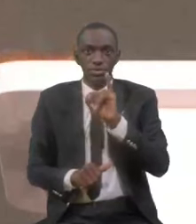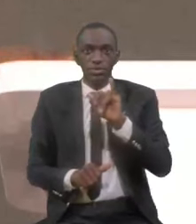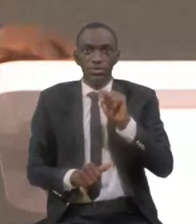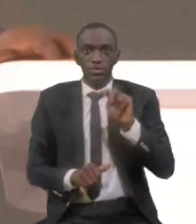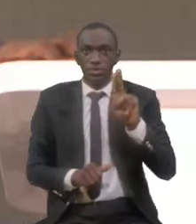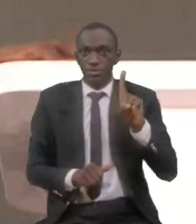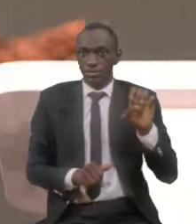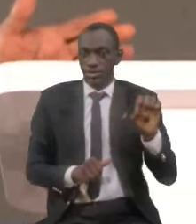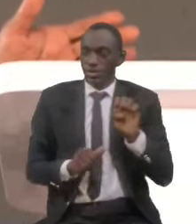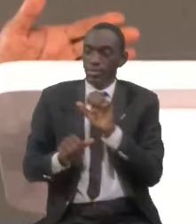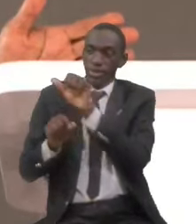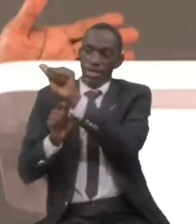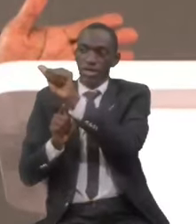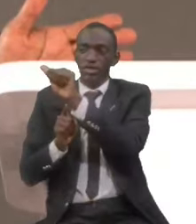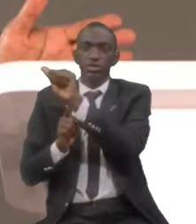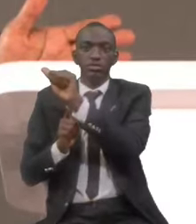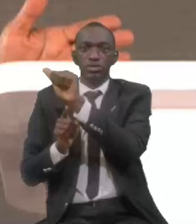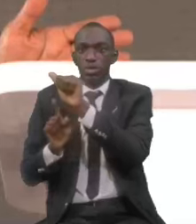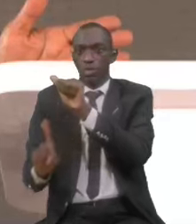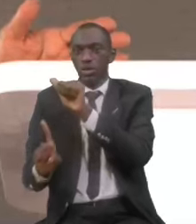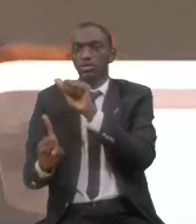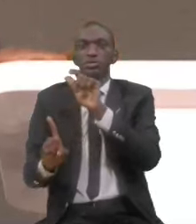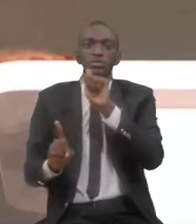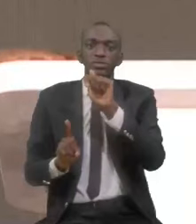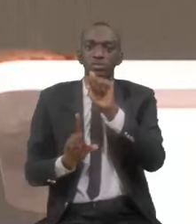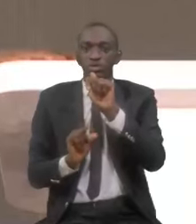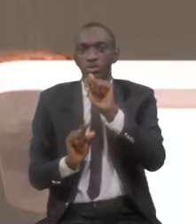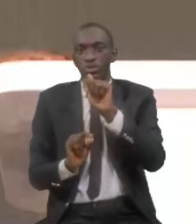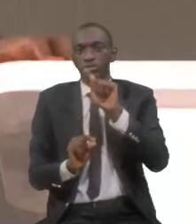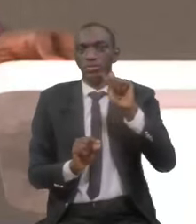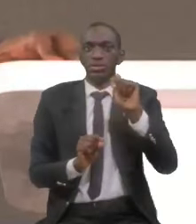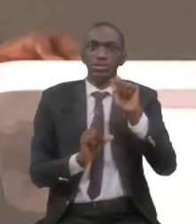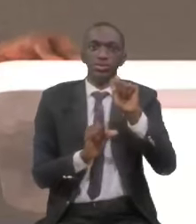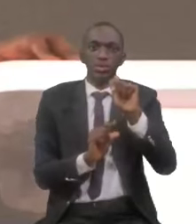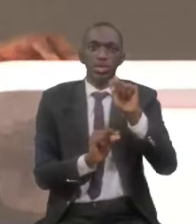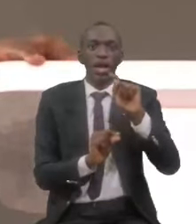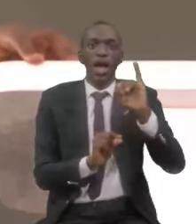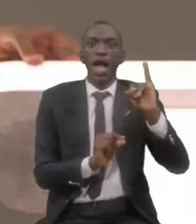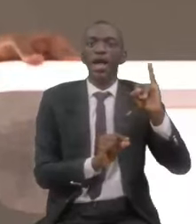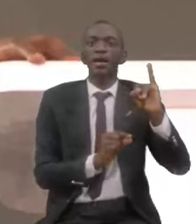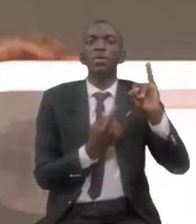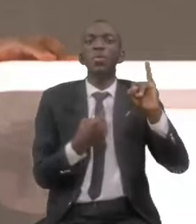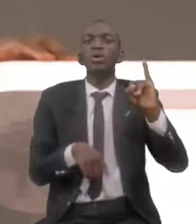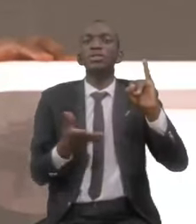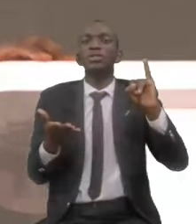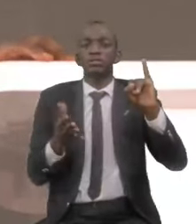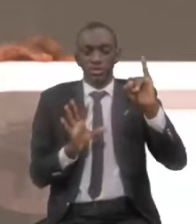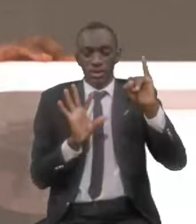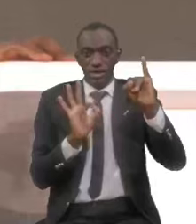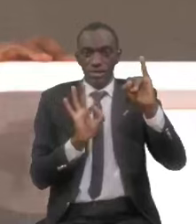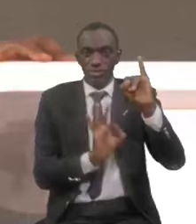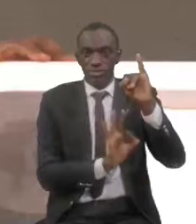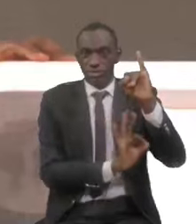20. T, un autre 20. A, I, c'est quel numéro? 9. Mettez 9 devant